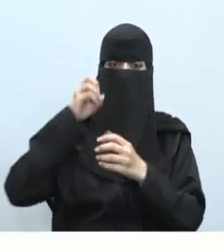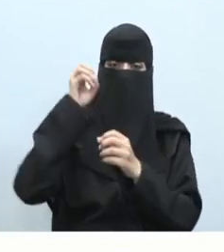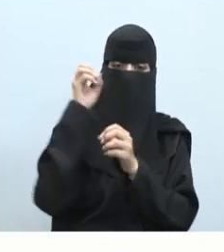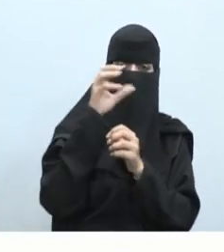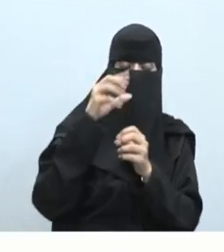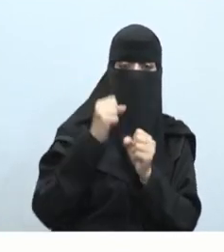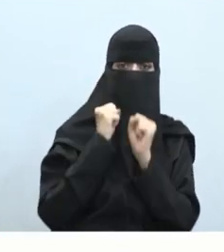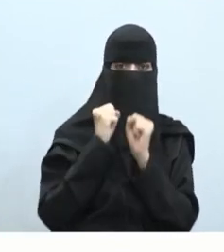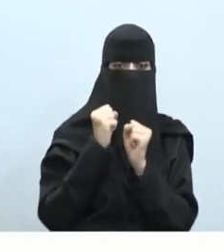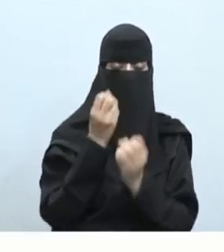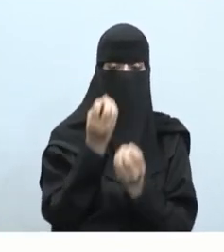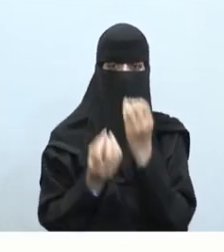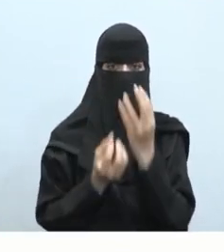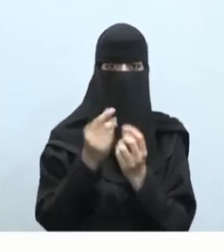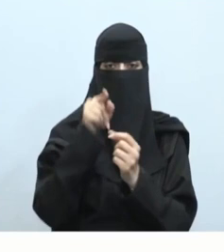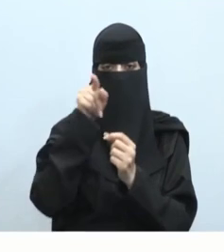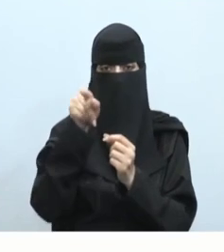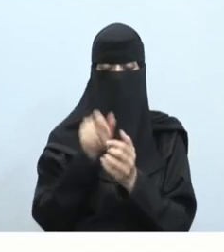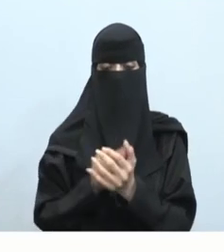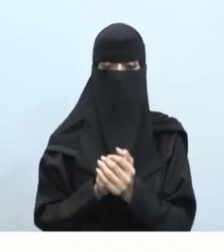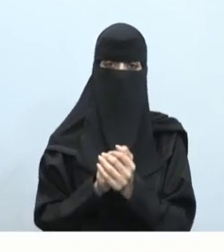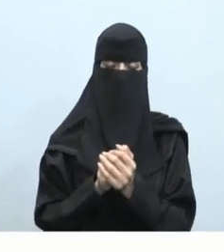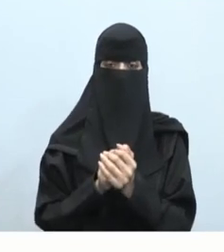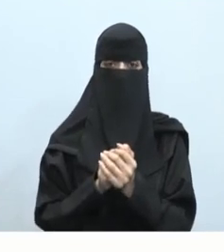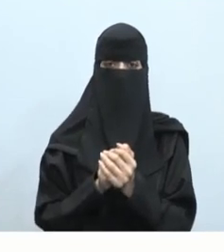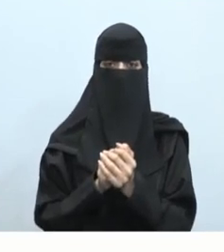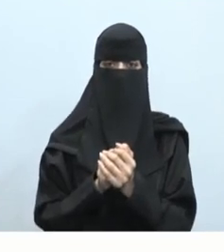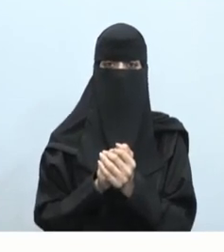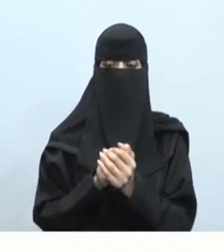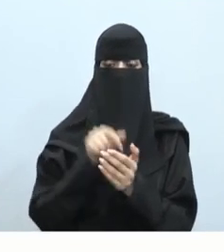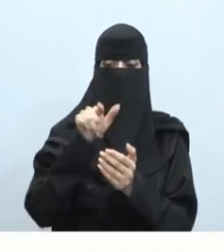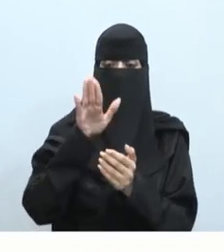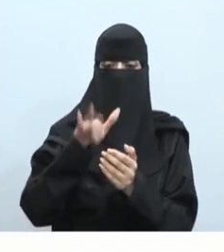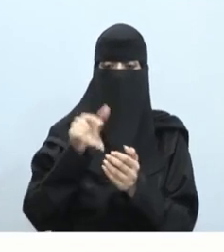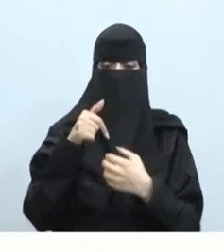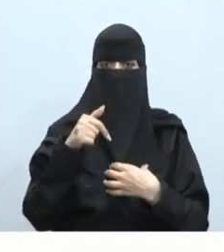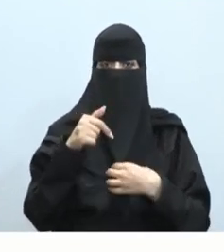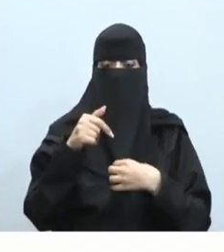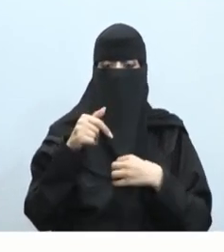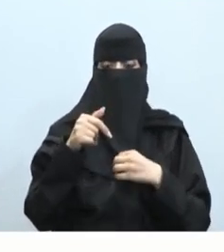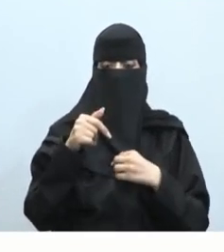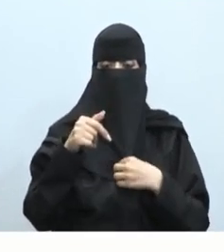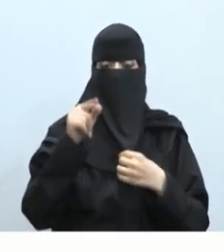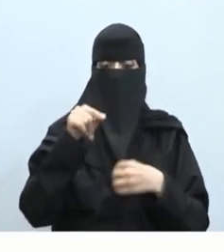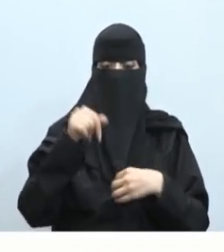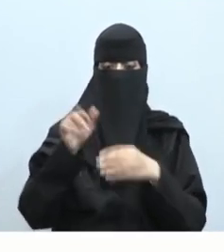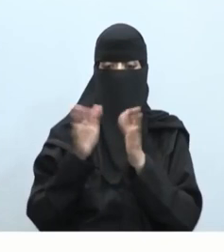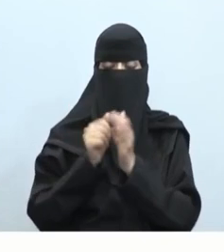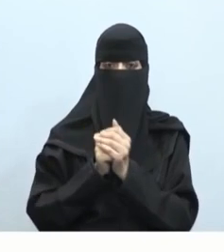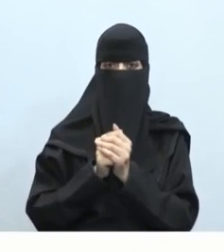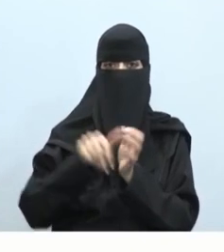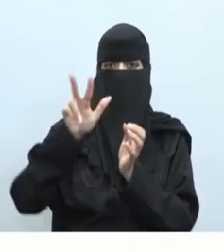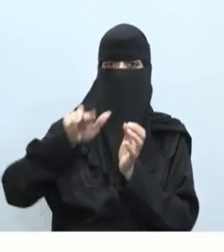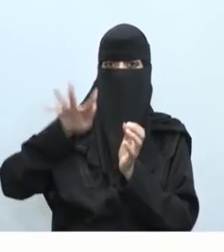وقوه الاحتراق فيها وتعد الشعراء اليمانيه في السماء لدينا